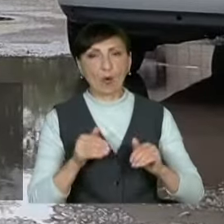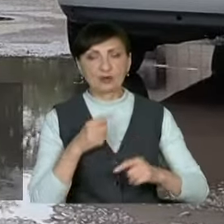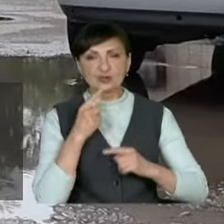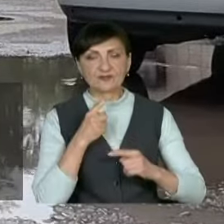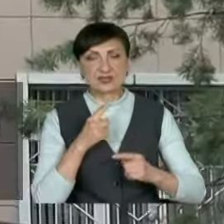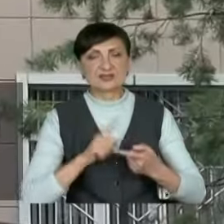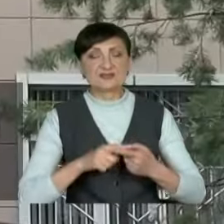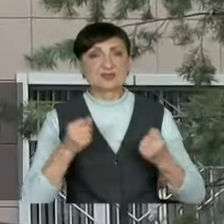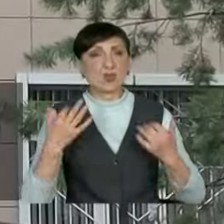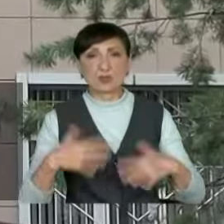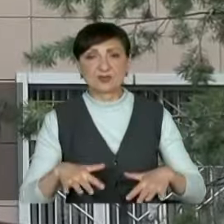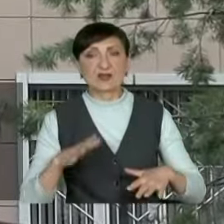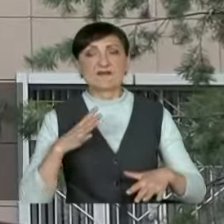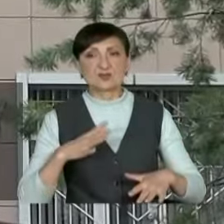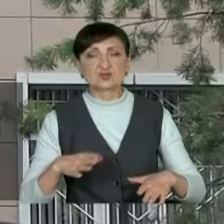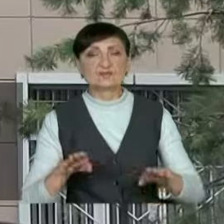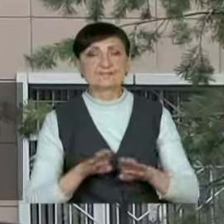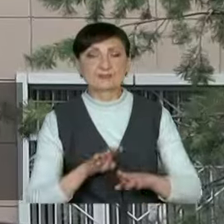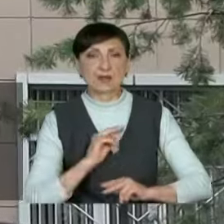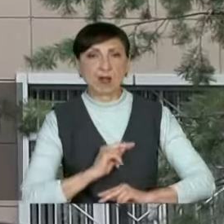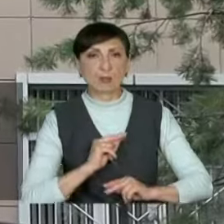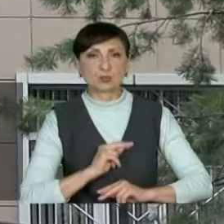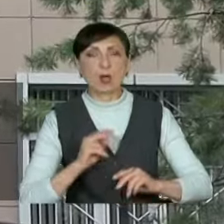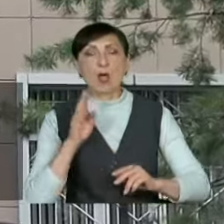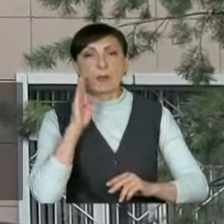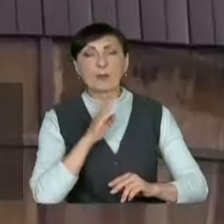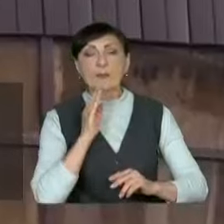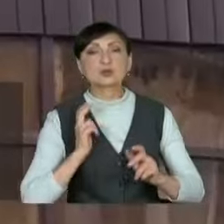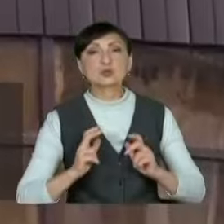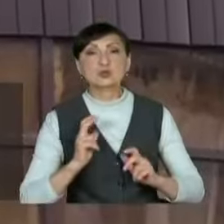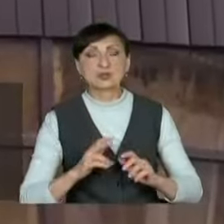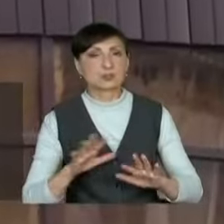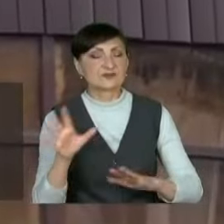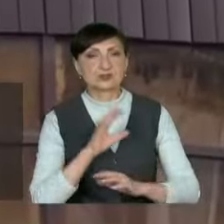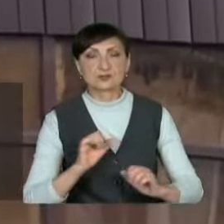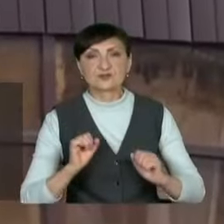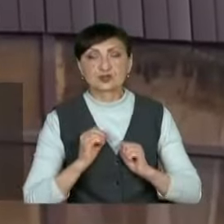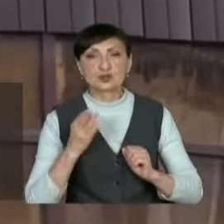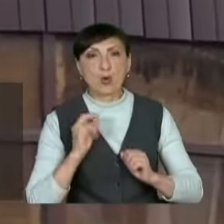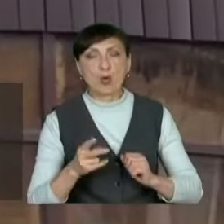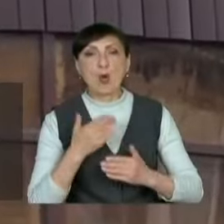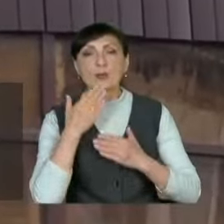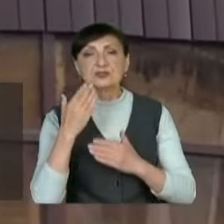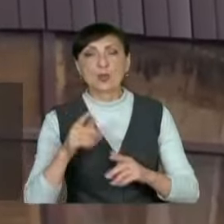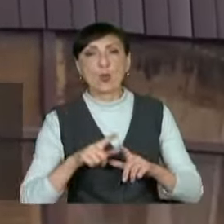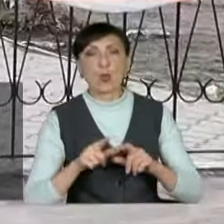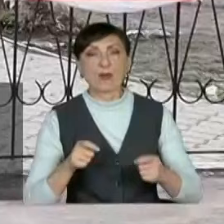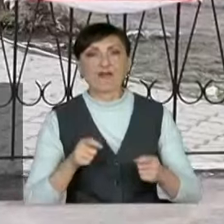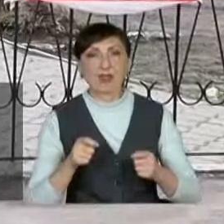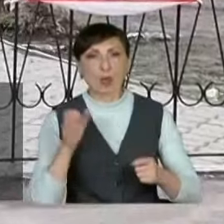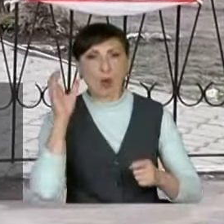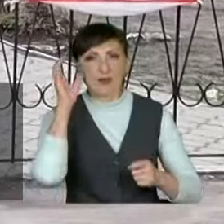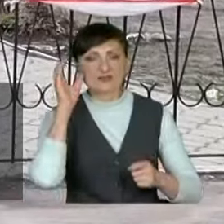что из-за убытков вынуждены прекратить свою деятельность. Родителей студентов это повергло в шок. Они обратились в управление образования региона.